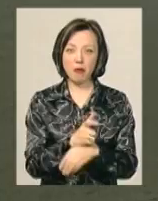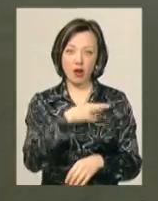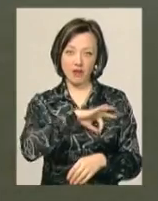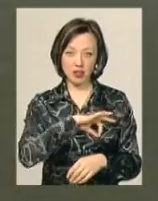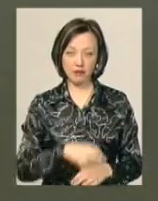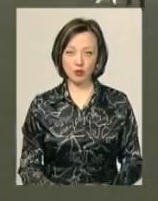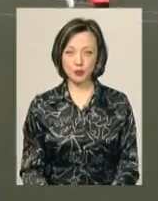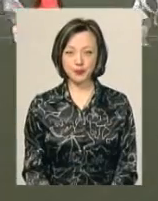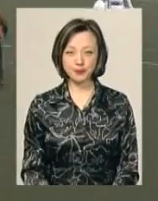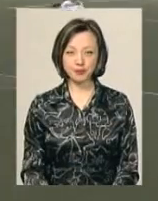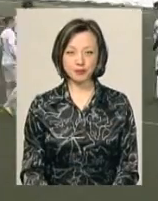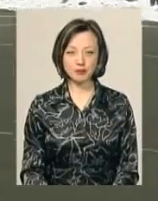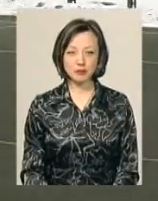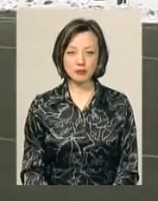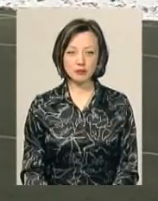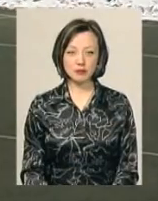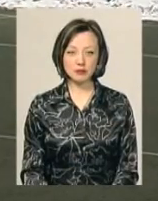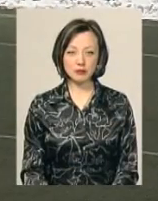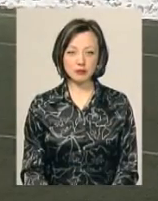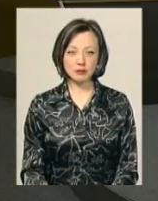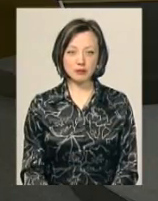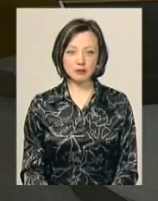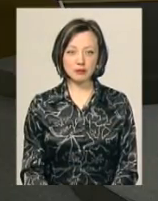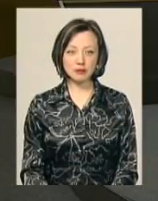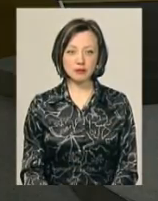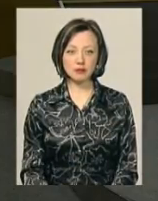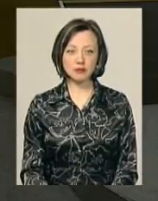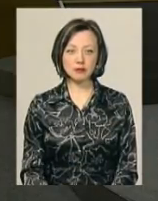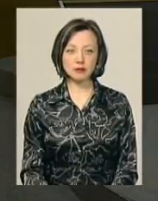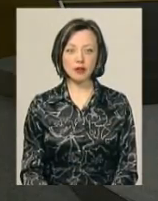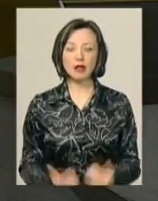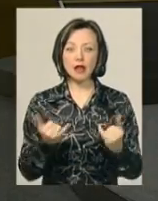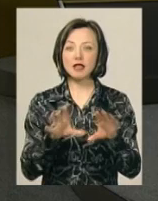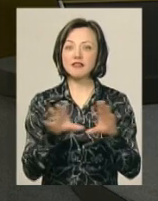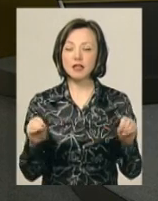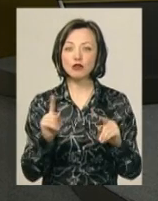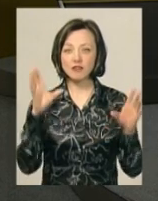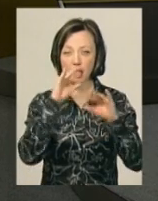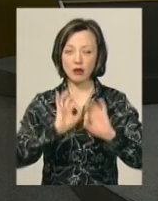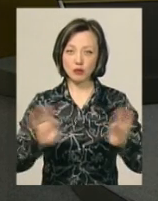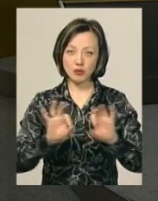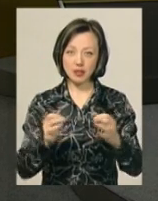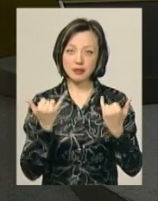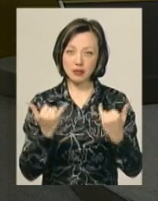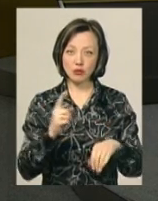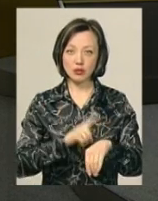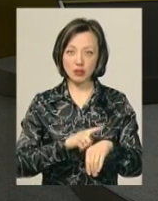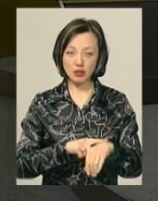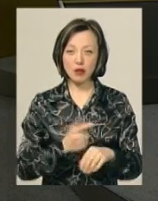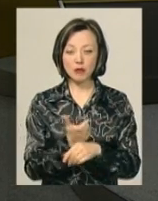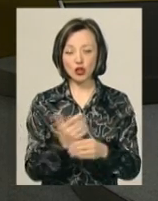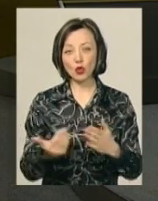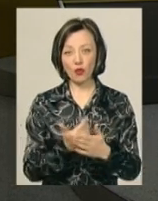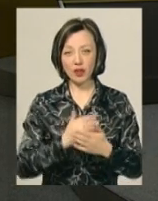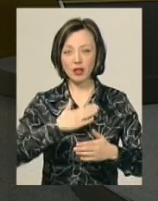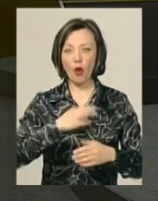ефективно. Світлана Поробок, Юрій Чорний, новини «Поділля-Центр». Наразі це все, що встигаємо вам повідомити на цю годину. Ще більше новин